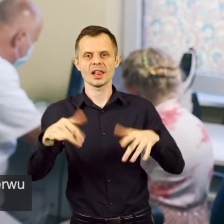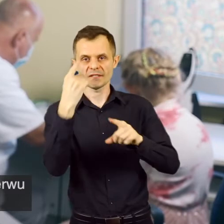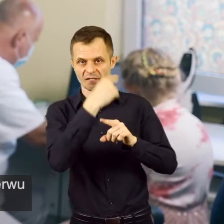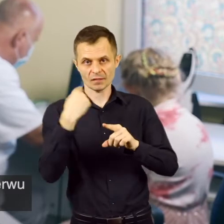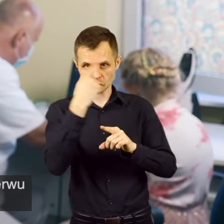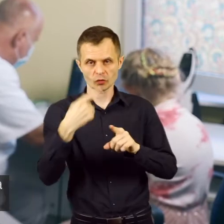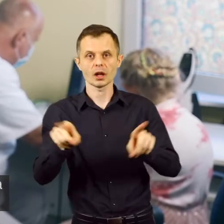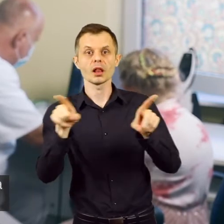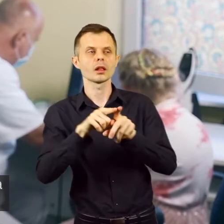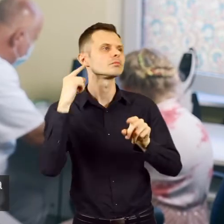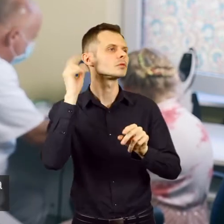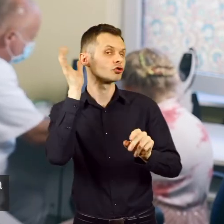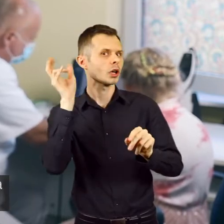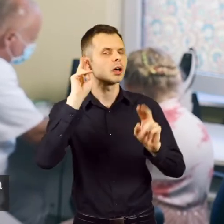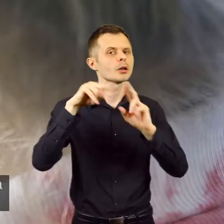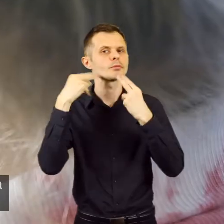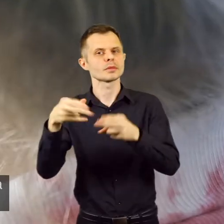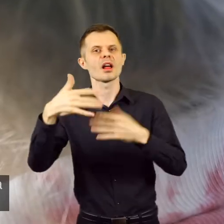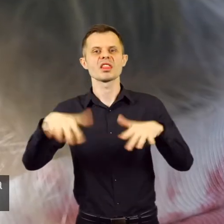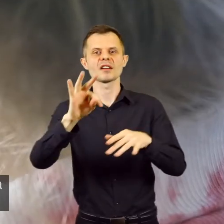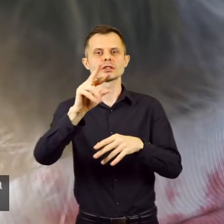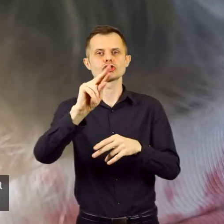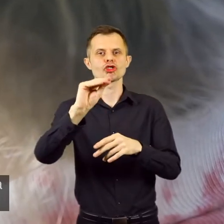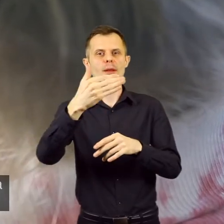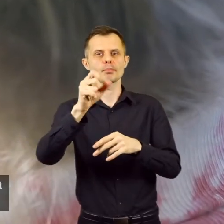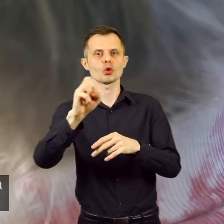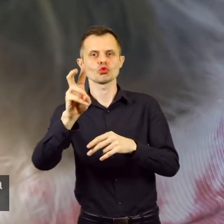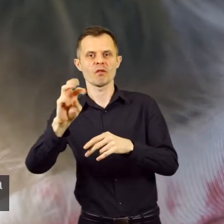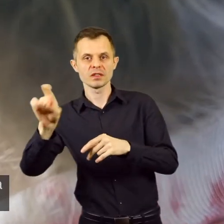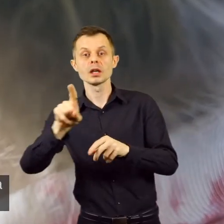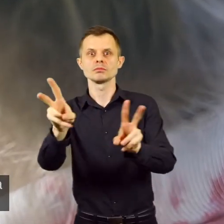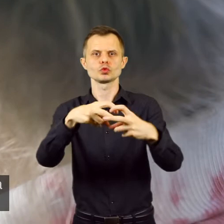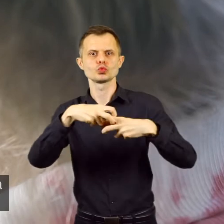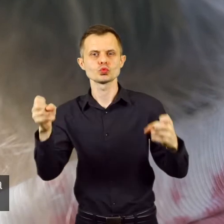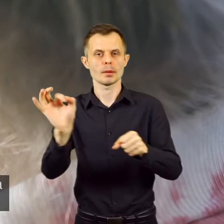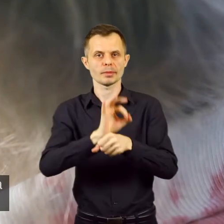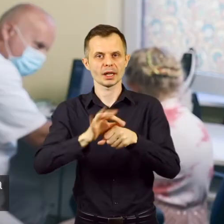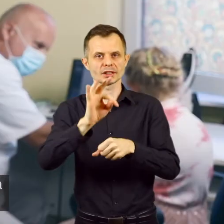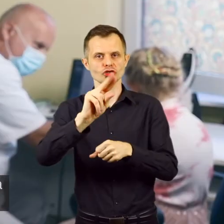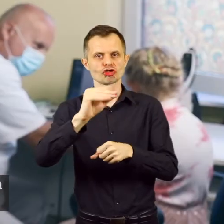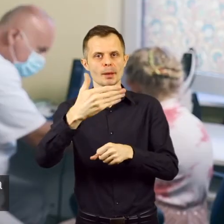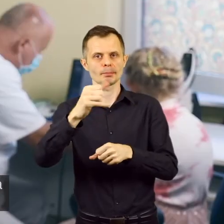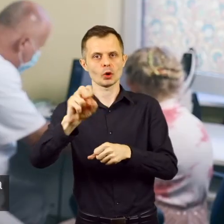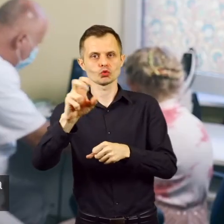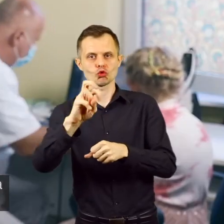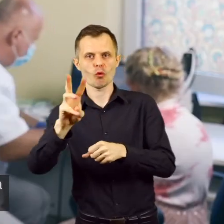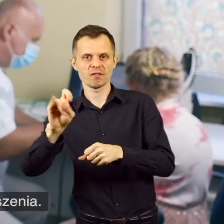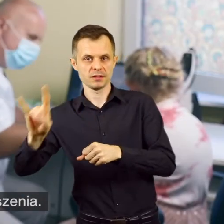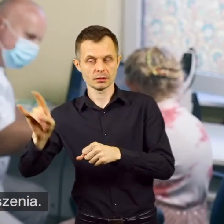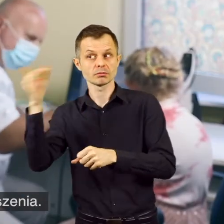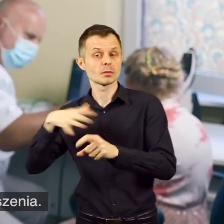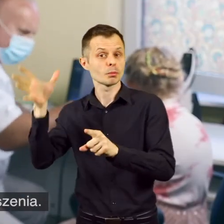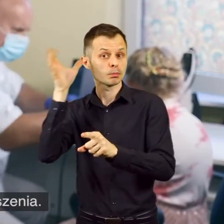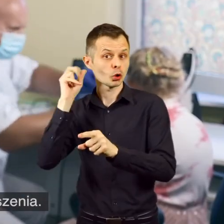nerwu twarzowego, który z kolei oddaje nerw strzemiączkowy i dochodzi do skurczu mięśnia strzemiączkowego,